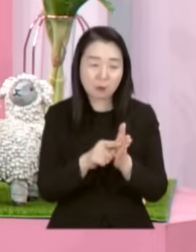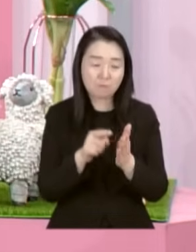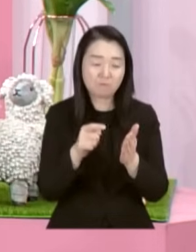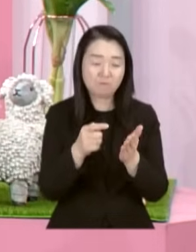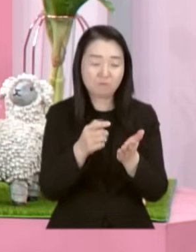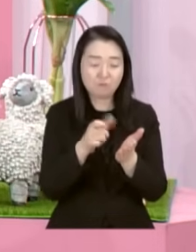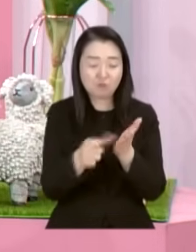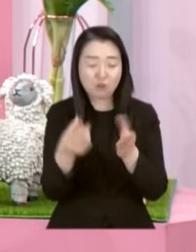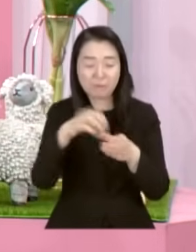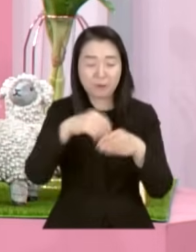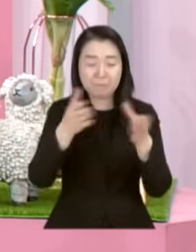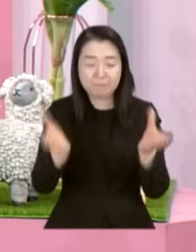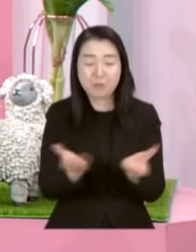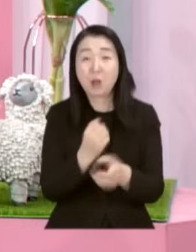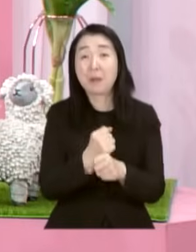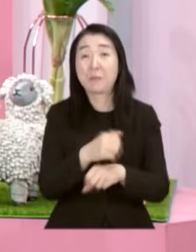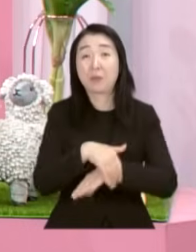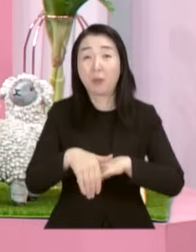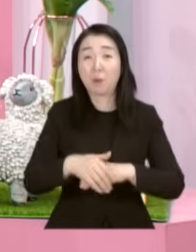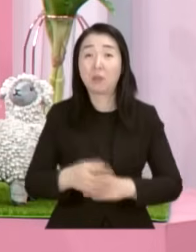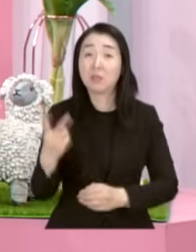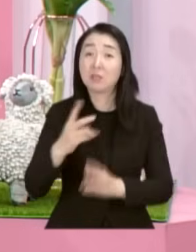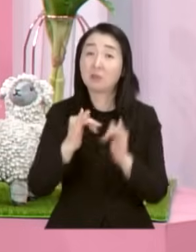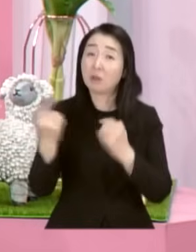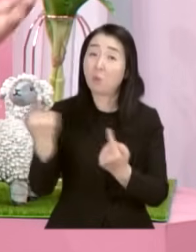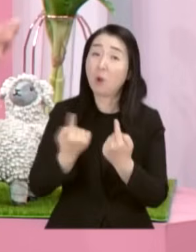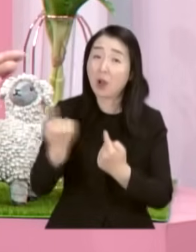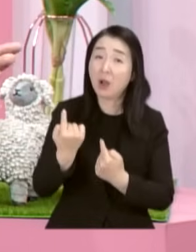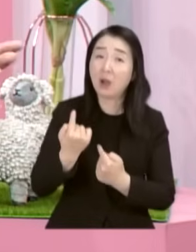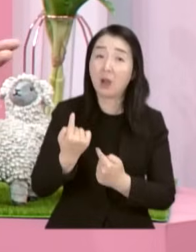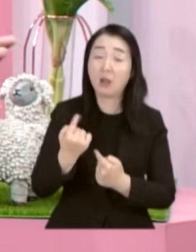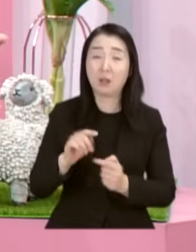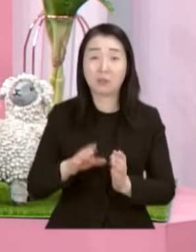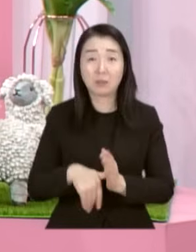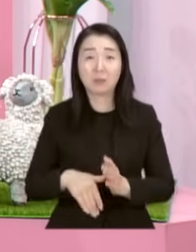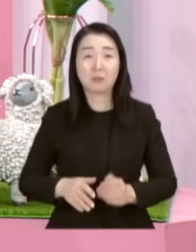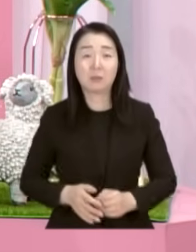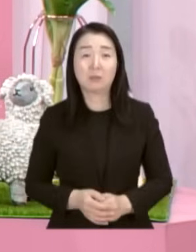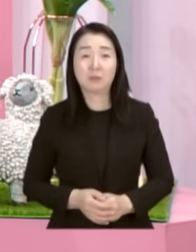최소 2천 명이 온단 말이에요. 성탄절에 이렇게 많은 분들이